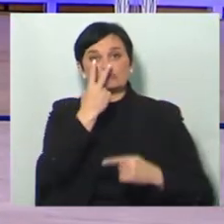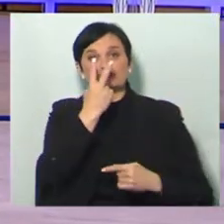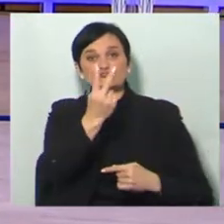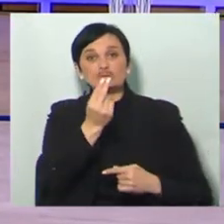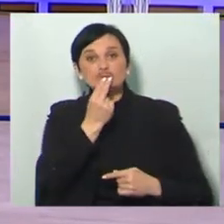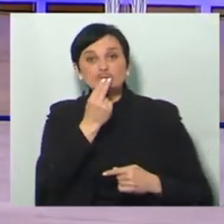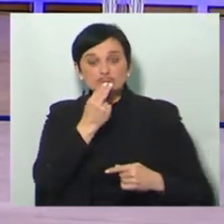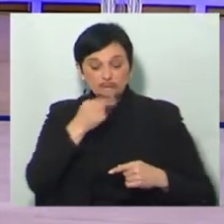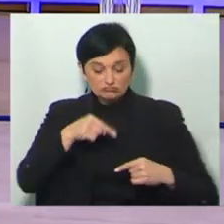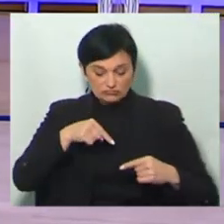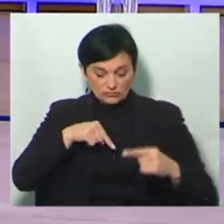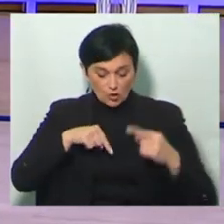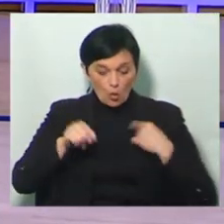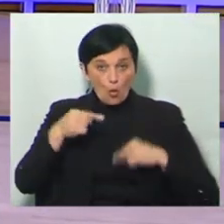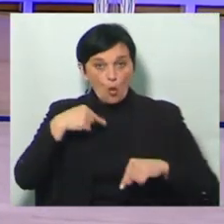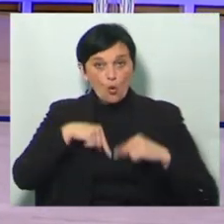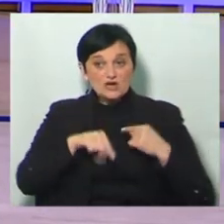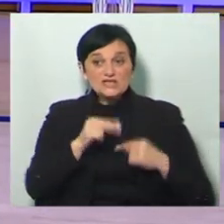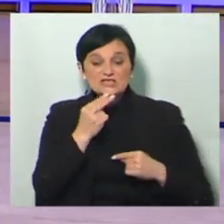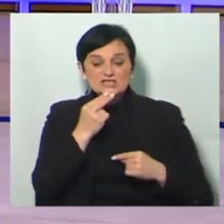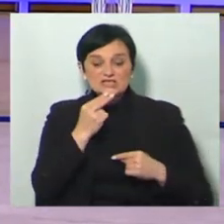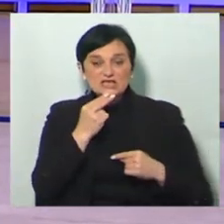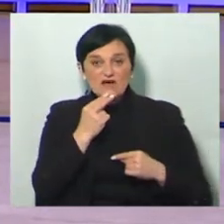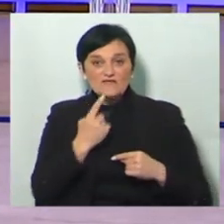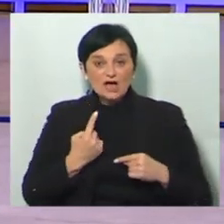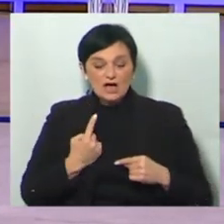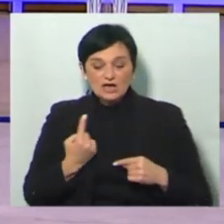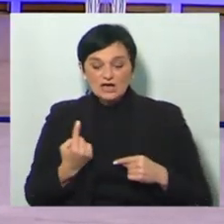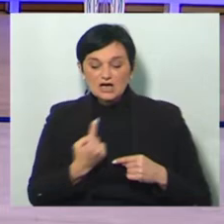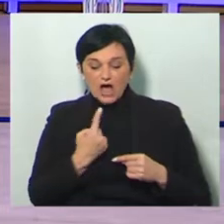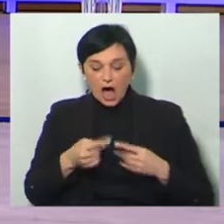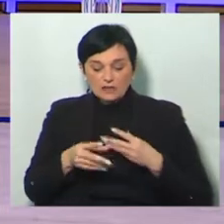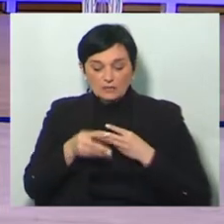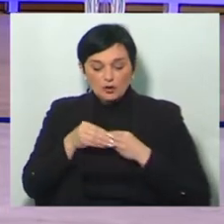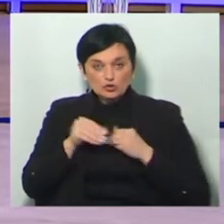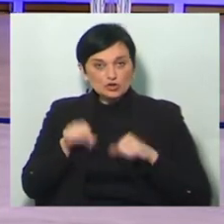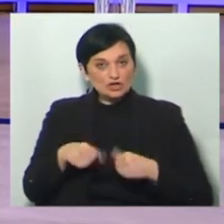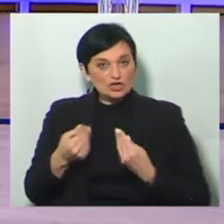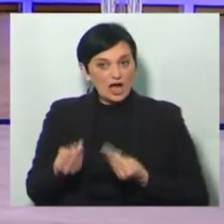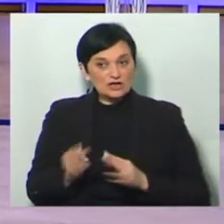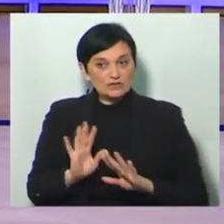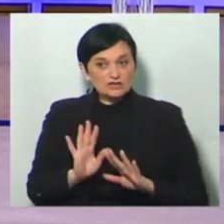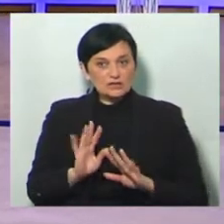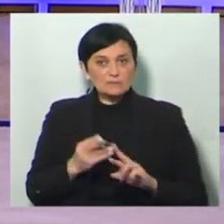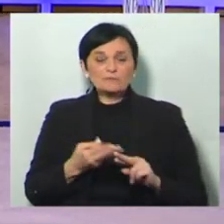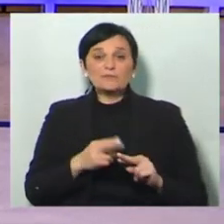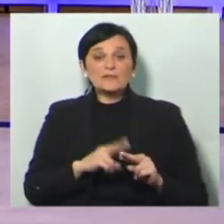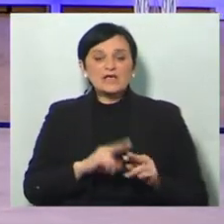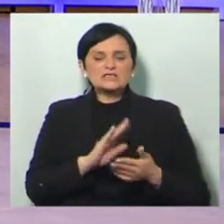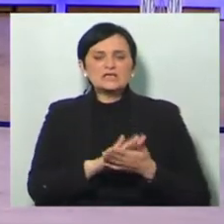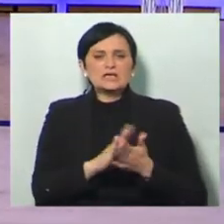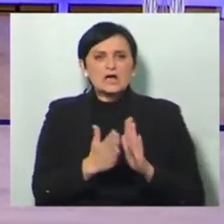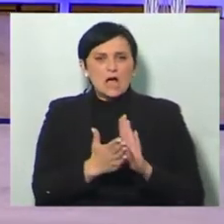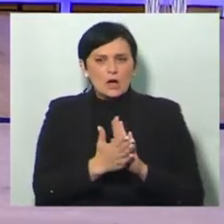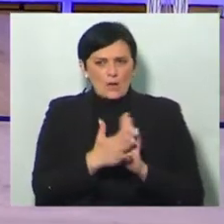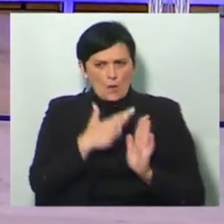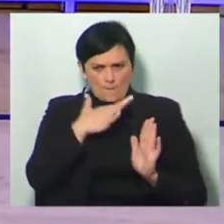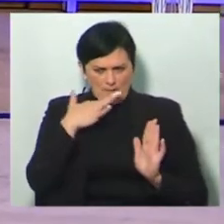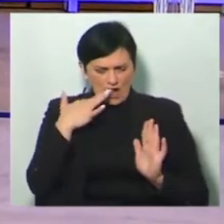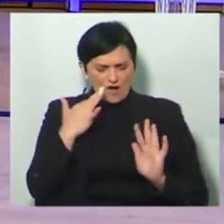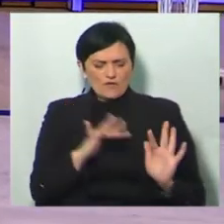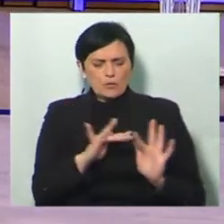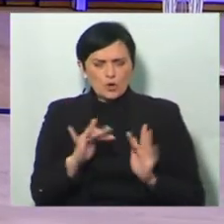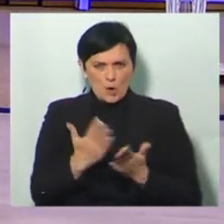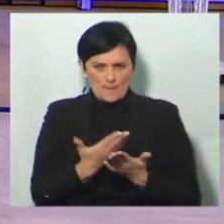ჩვენ ორგანიზმს კვებასთან და საკვებთან განმარტოების საშუალებას არ ვაძლევთ. ეს განაპირობებს თავის მხრივ ძალიან ბევრ